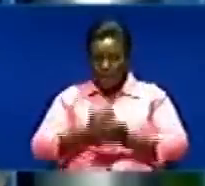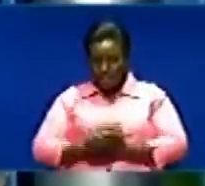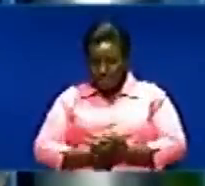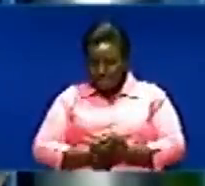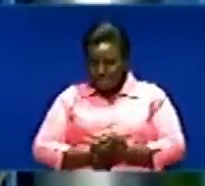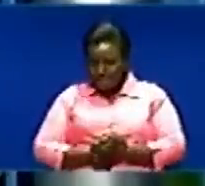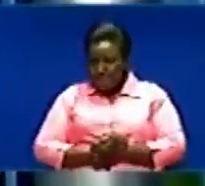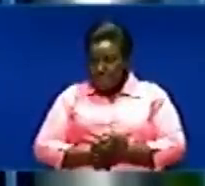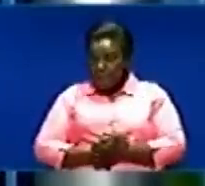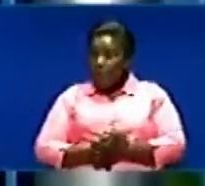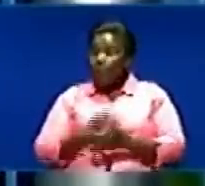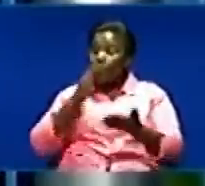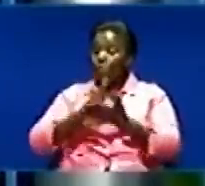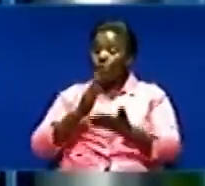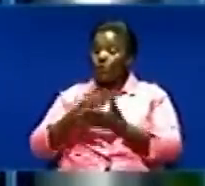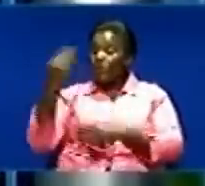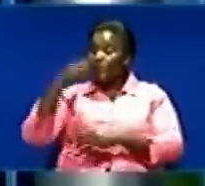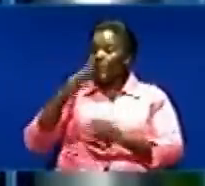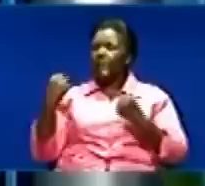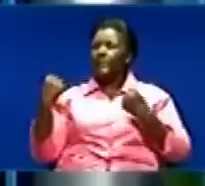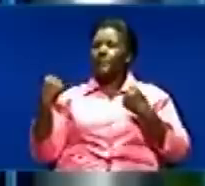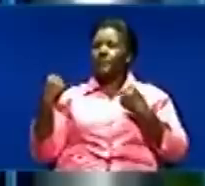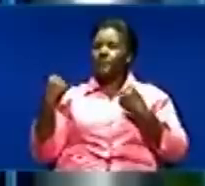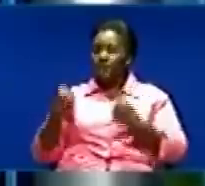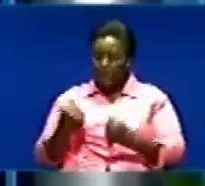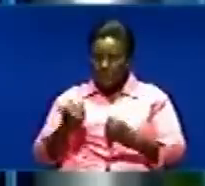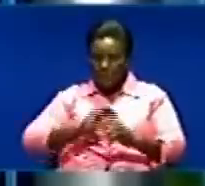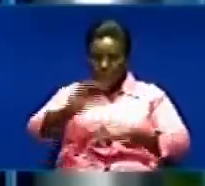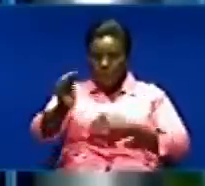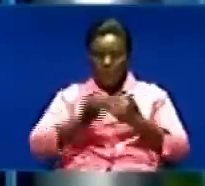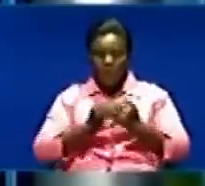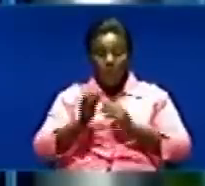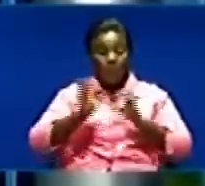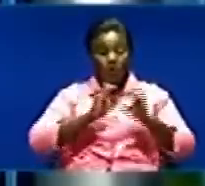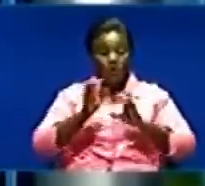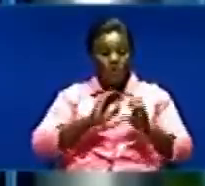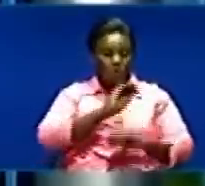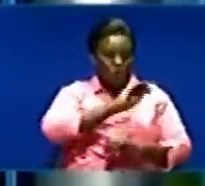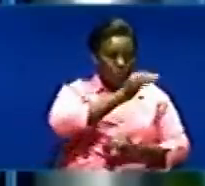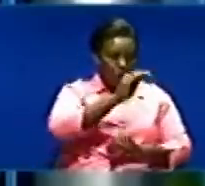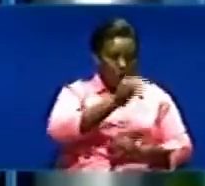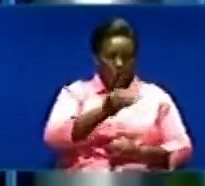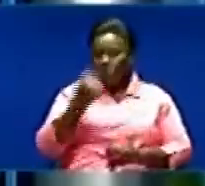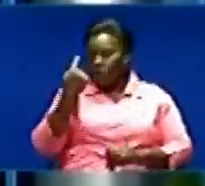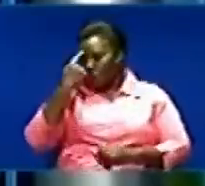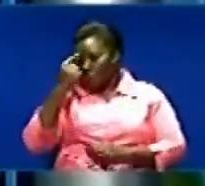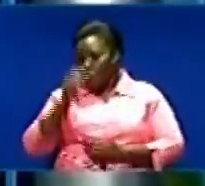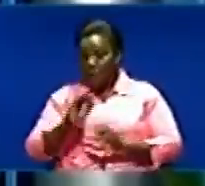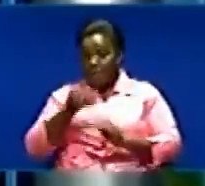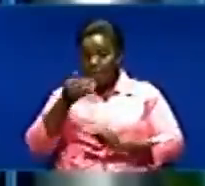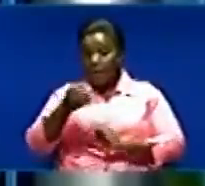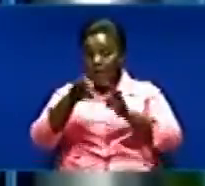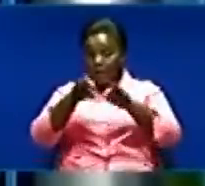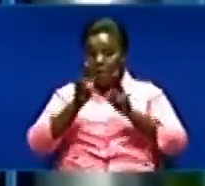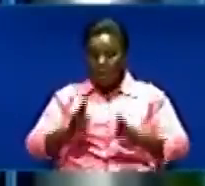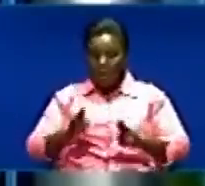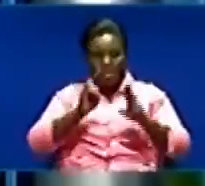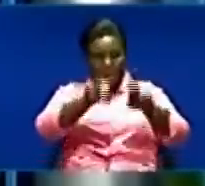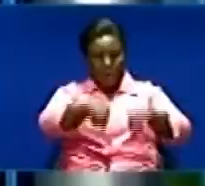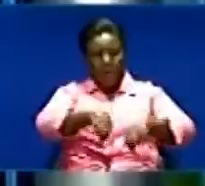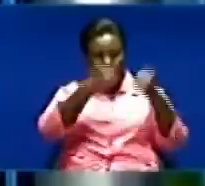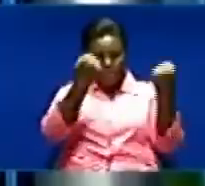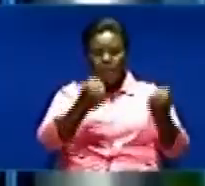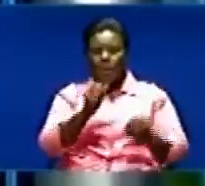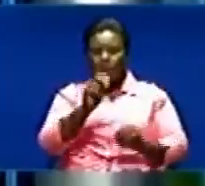pakubwa kurejesha mawasiliano ya barabara kati ya Morogoro na Dodoma baada ya daraja la Kiegea hivi karibuni kuharibiwa na mvua